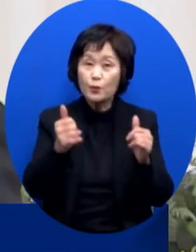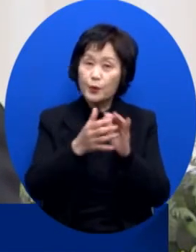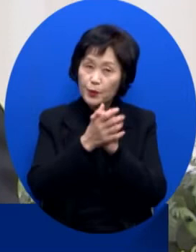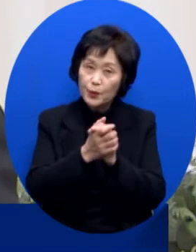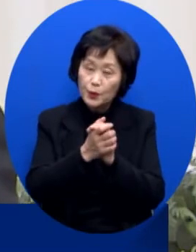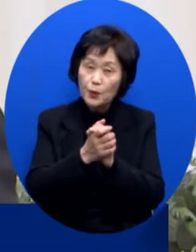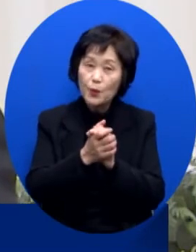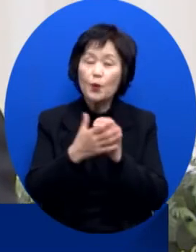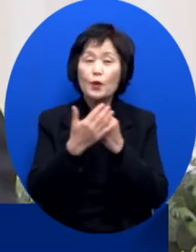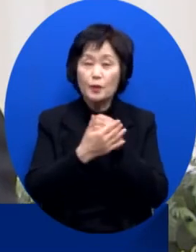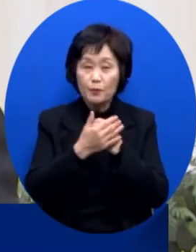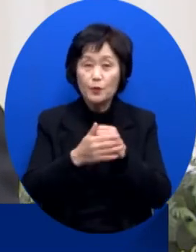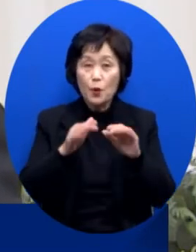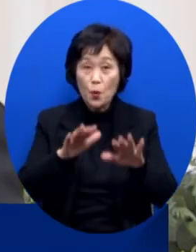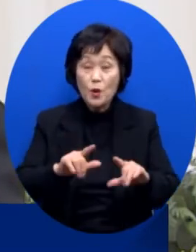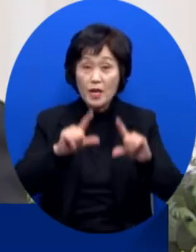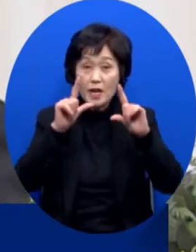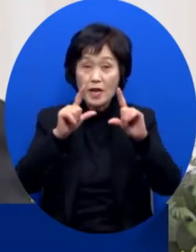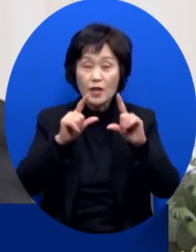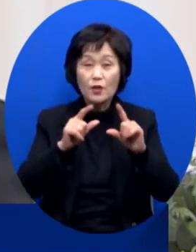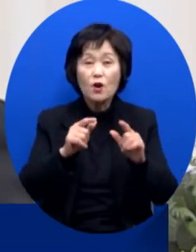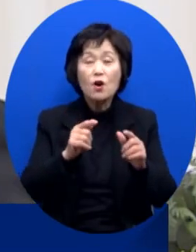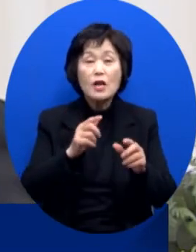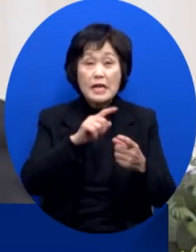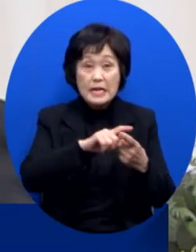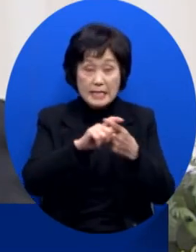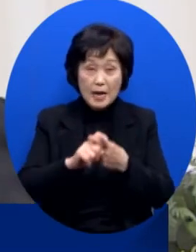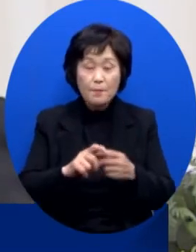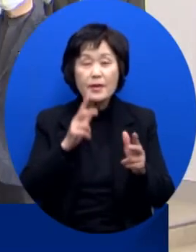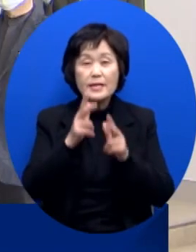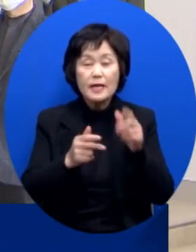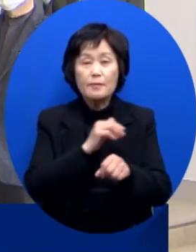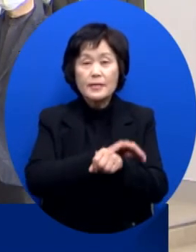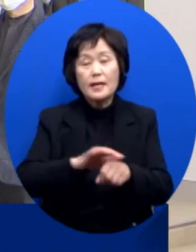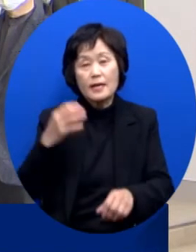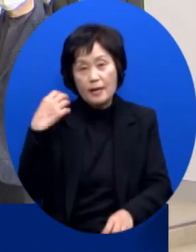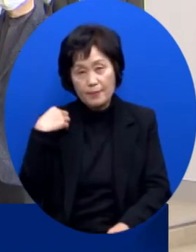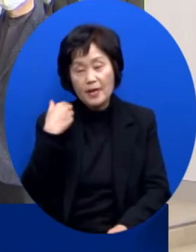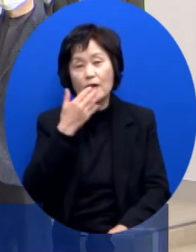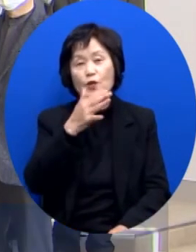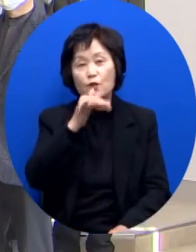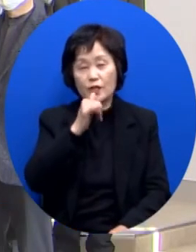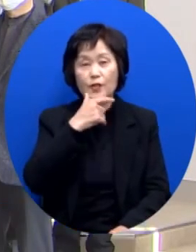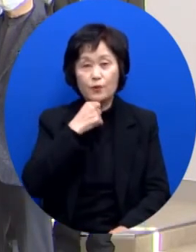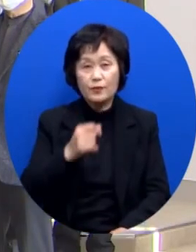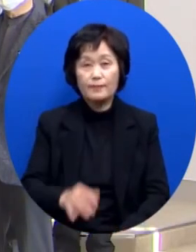올해 한 해도 이 연합회의 사업들을 잘 해갈 수 있도록 도와주시기 바랍니다.